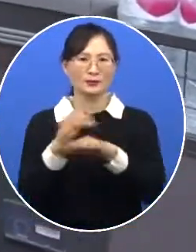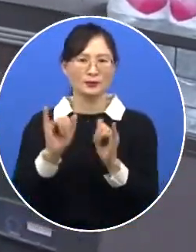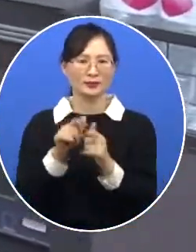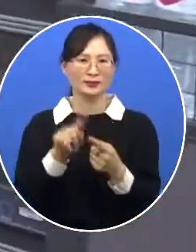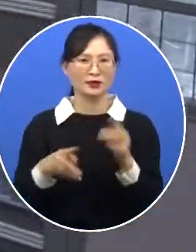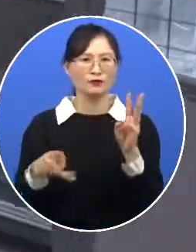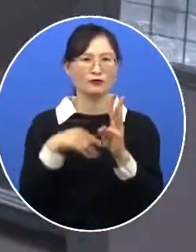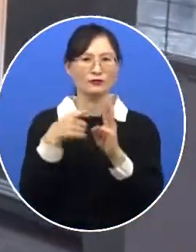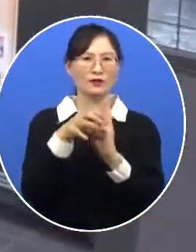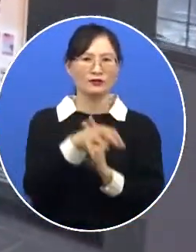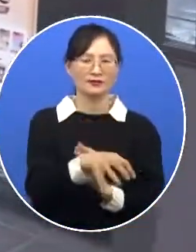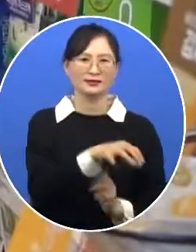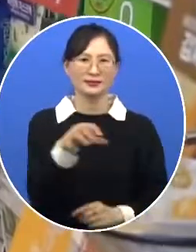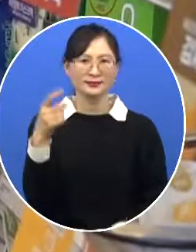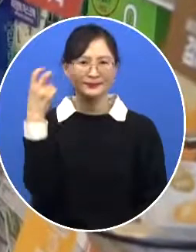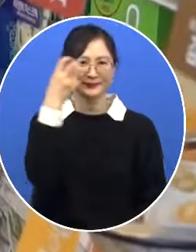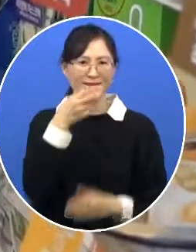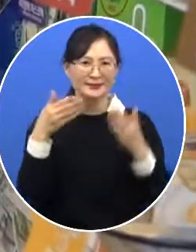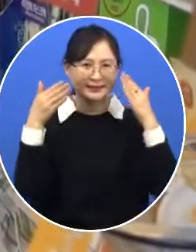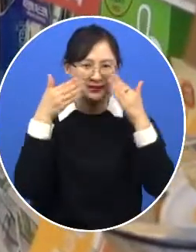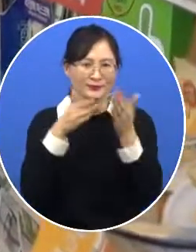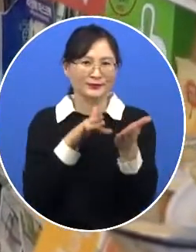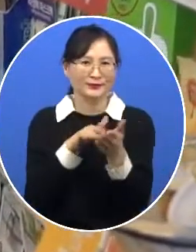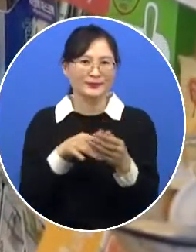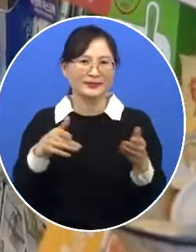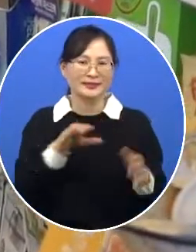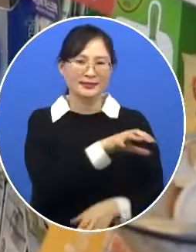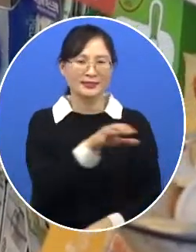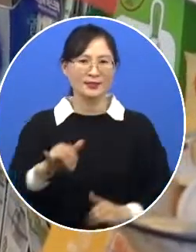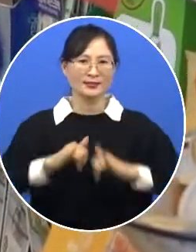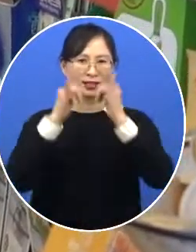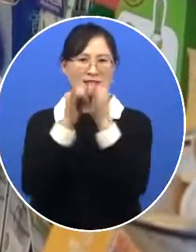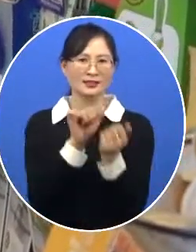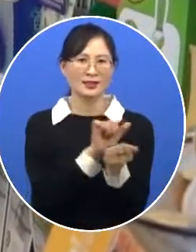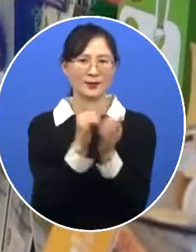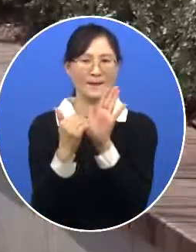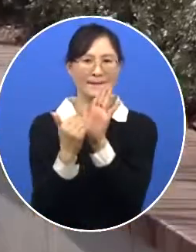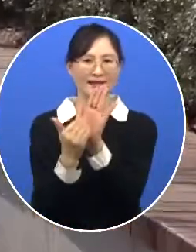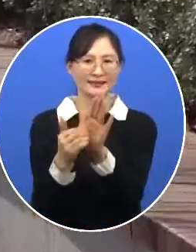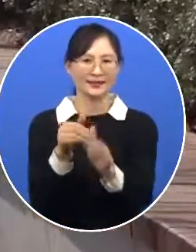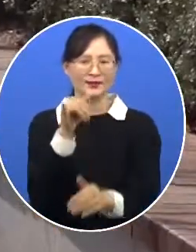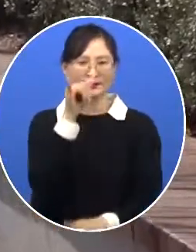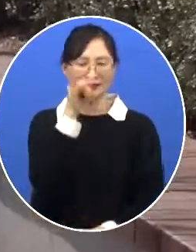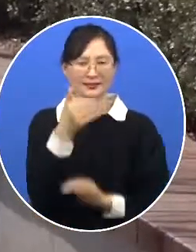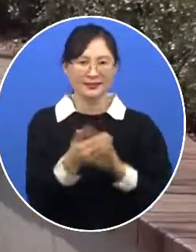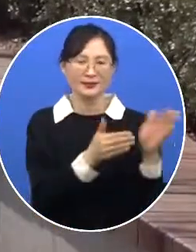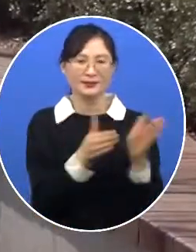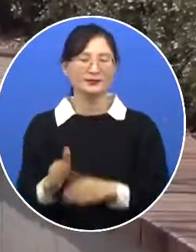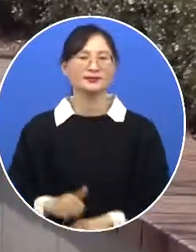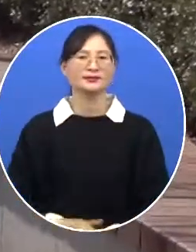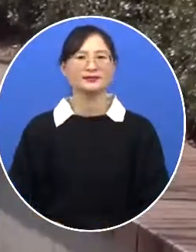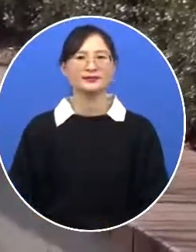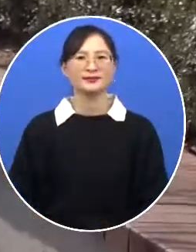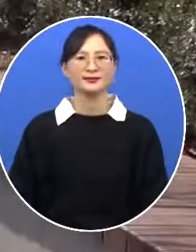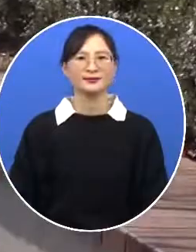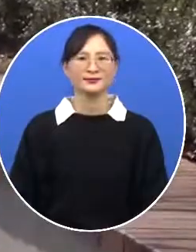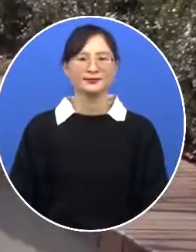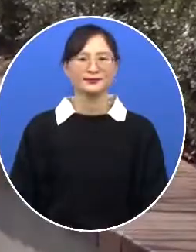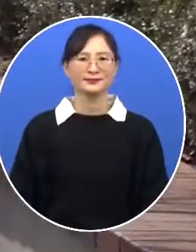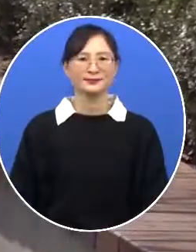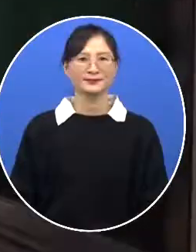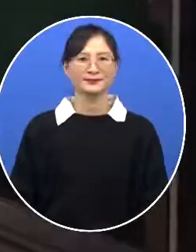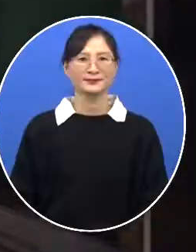대형마트와 쇼핑몰, 중랑역 인근 상점가 등을 집중 소독해 지역사회 감염 차단에 선제적으로 대응하고